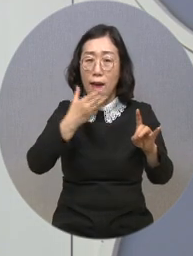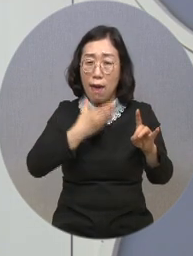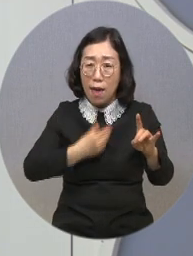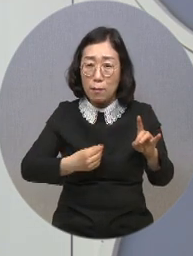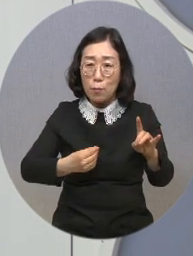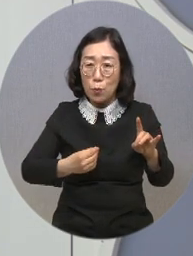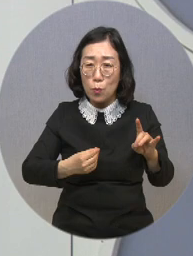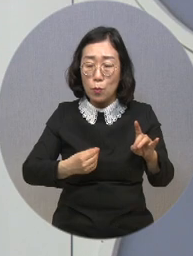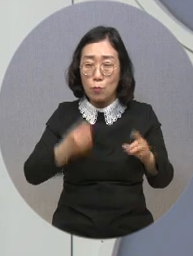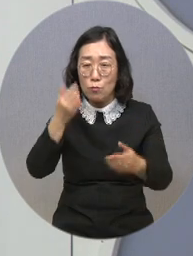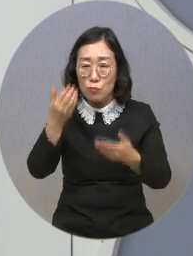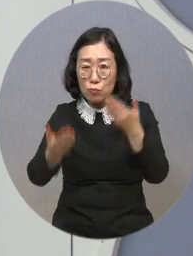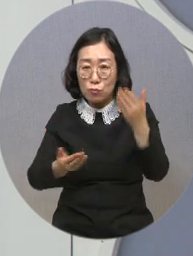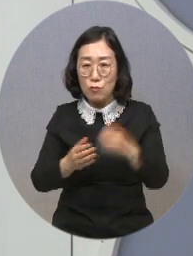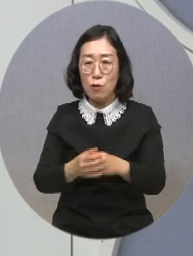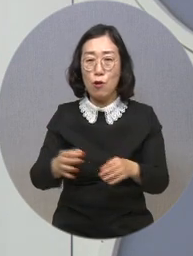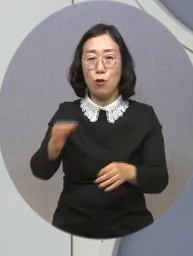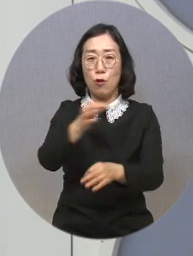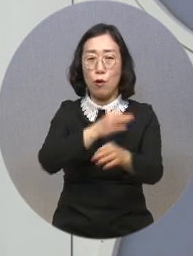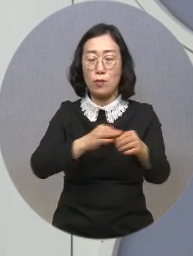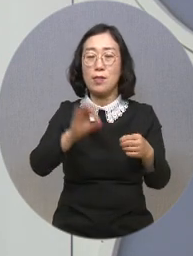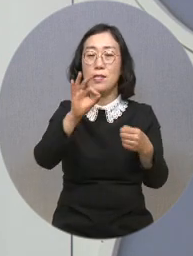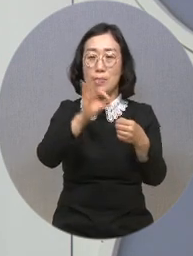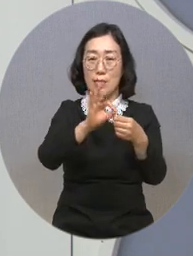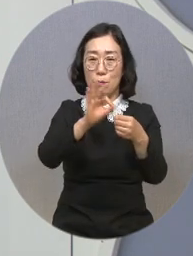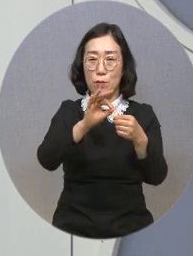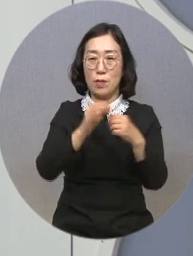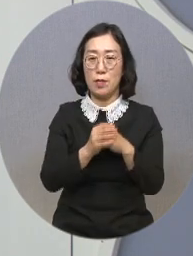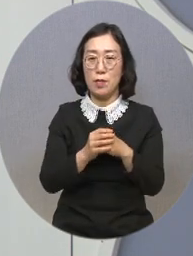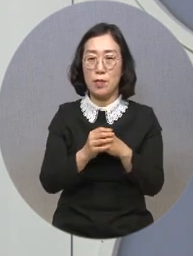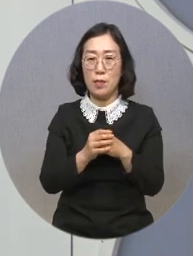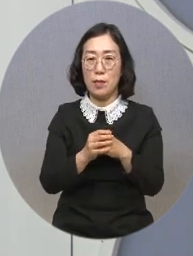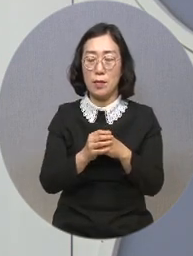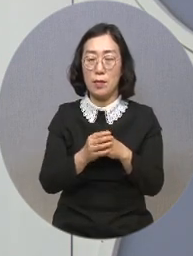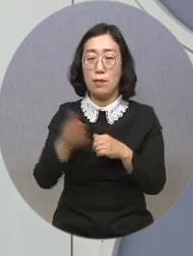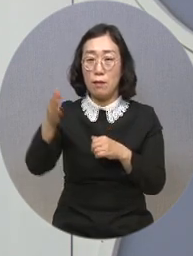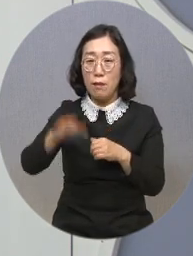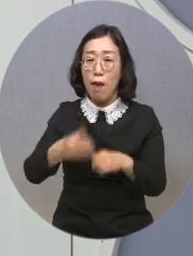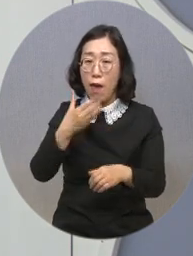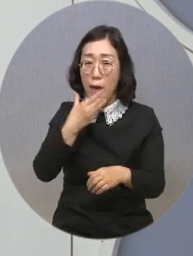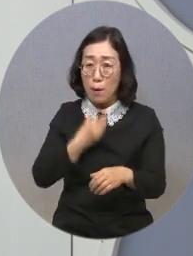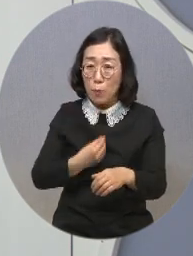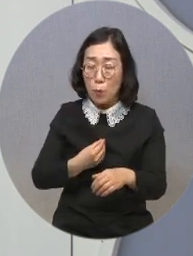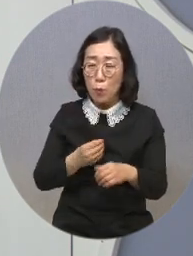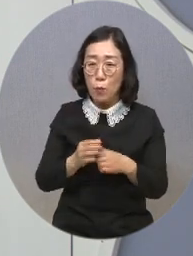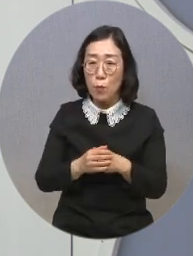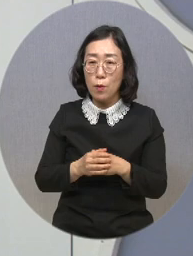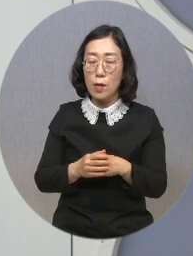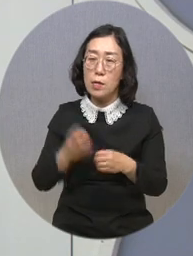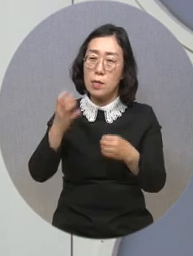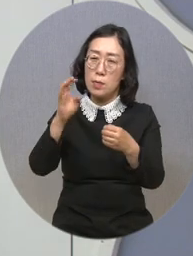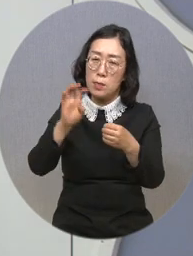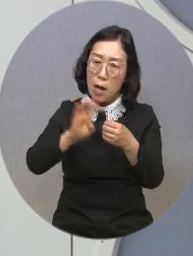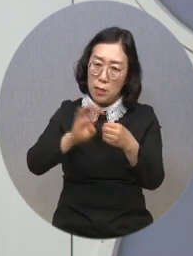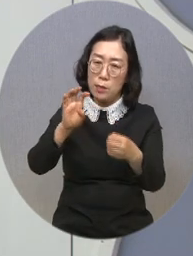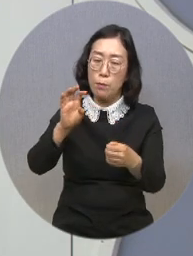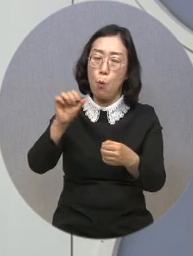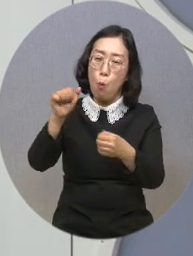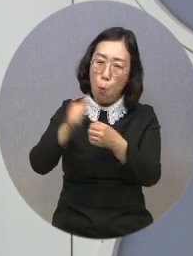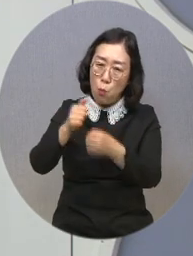행복지수를 보면 경제는 10위예요. 10위권 완전 선진국입니다. 그런데 행복지수는 40위, 50위,